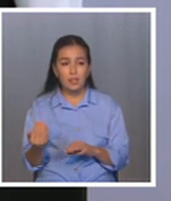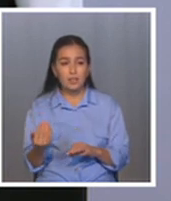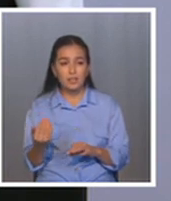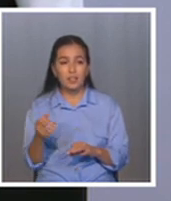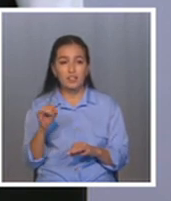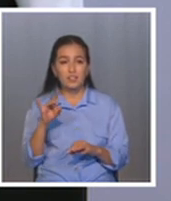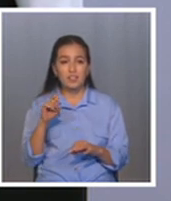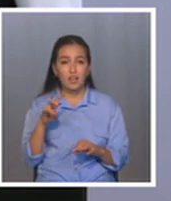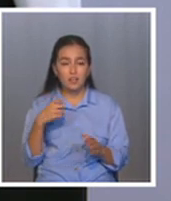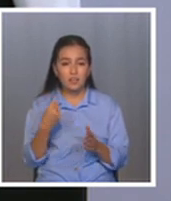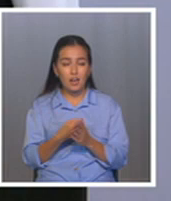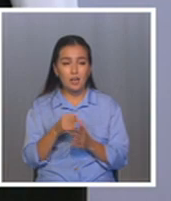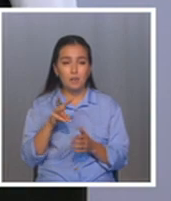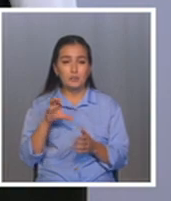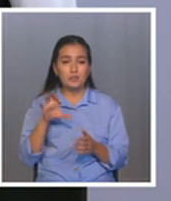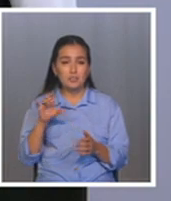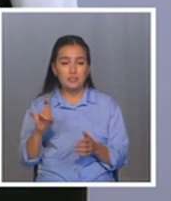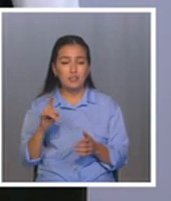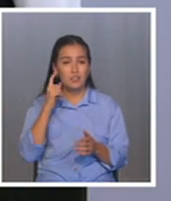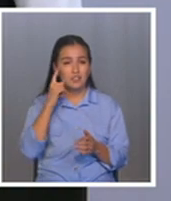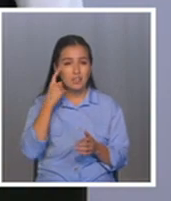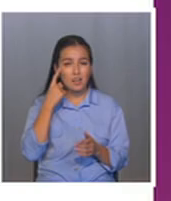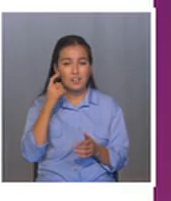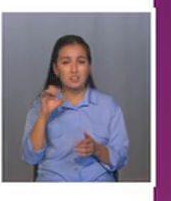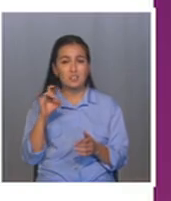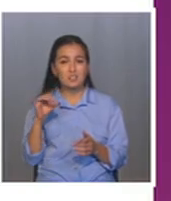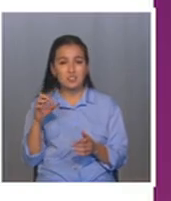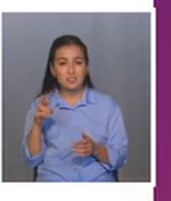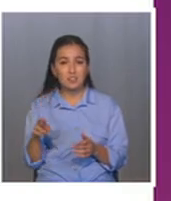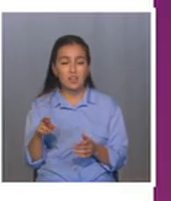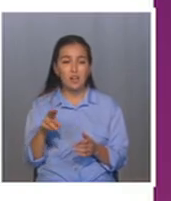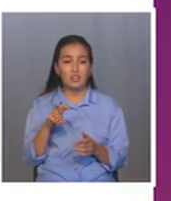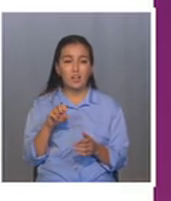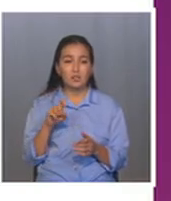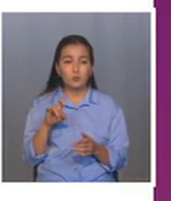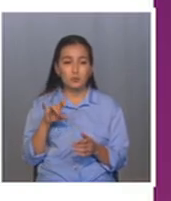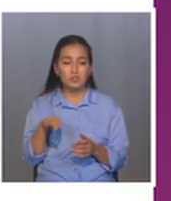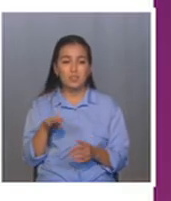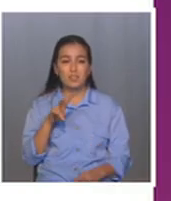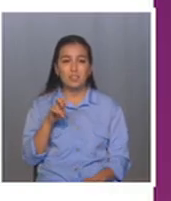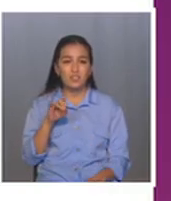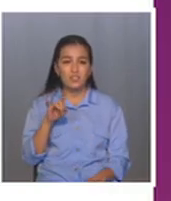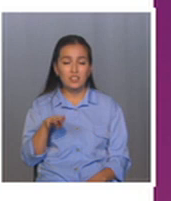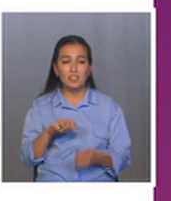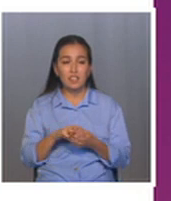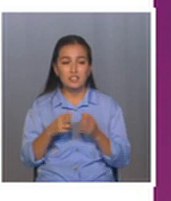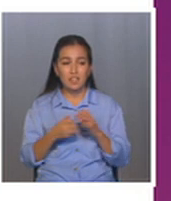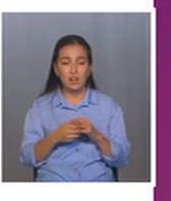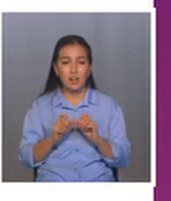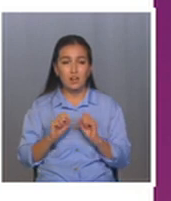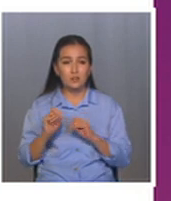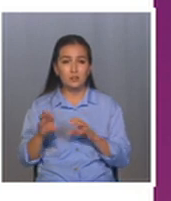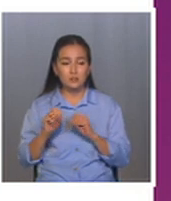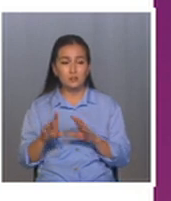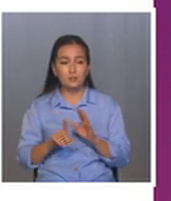Иранға, Мысыр, Қытай мен Сирияға лазурит пен нефрит тастары тасылудан басталды.